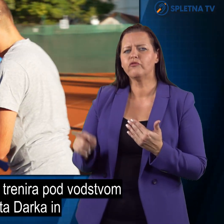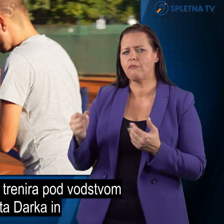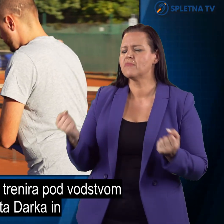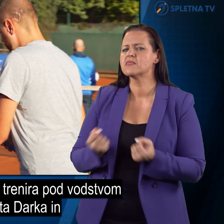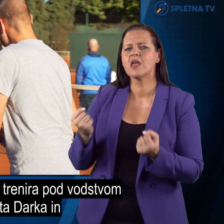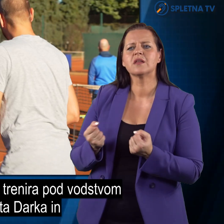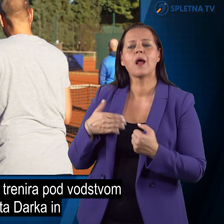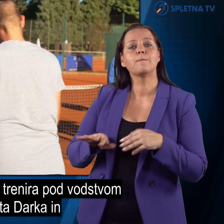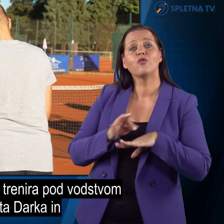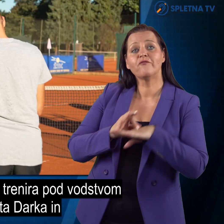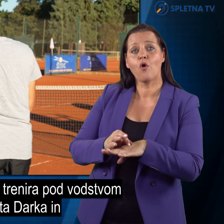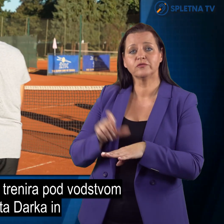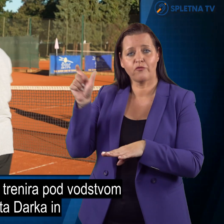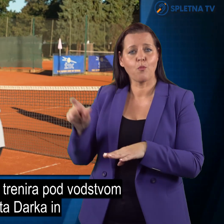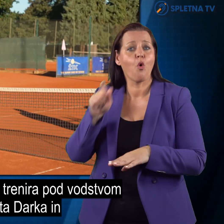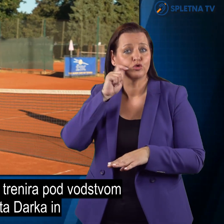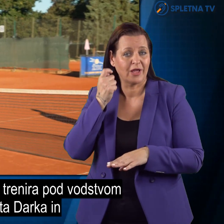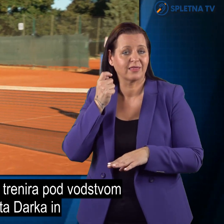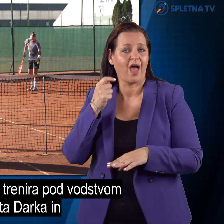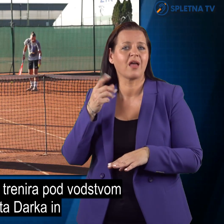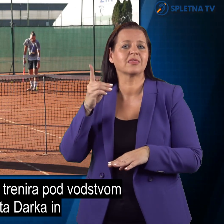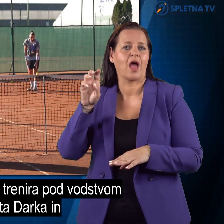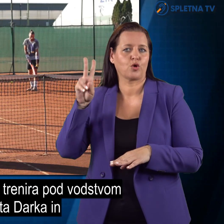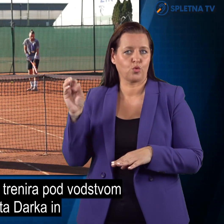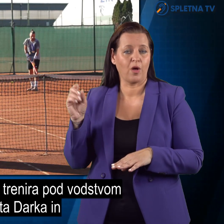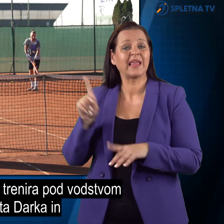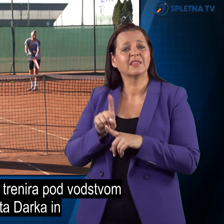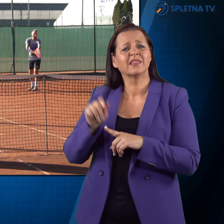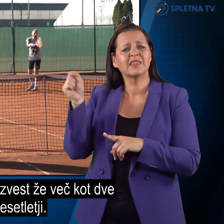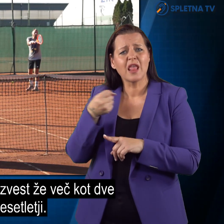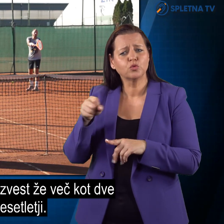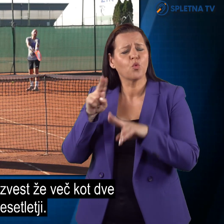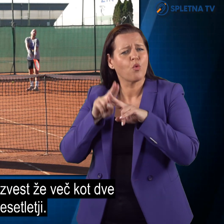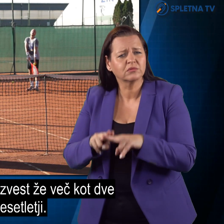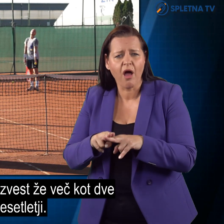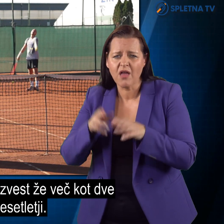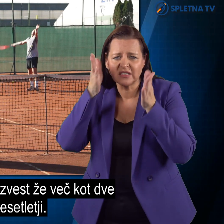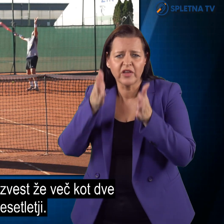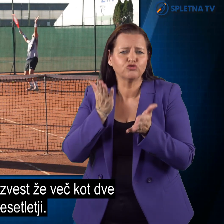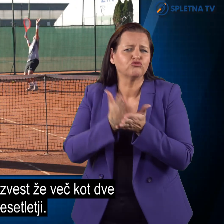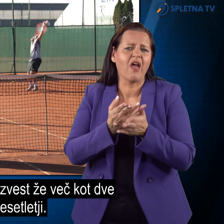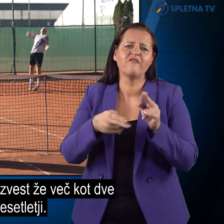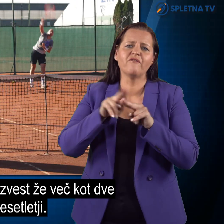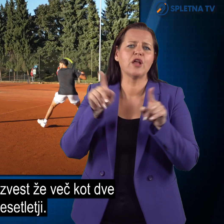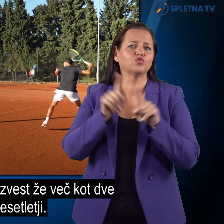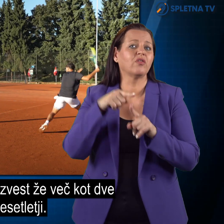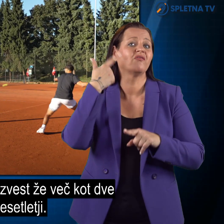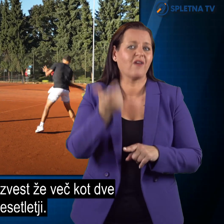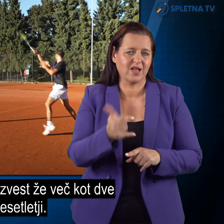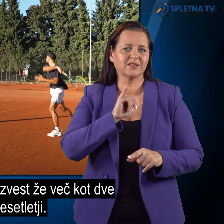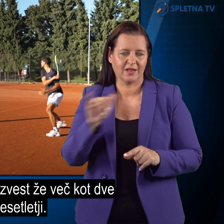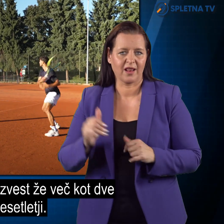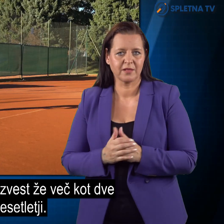Že od otroštva trenira pod vodstvom očeta Darka in tenisu ostaja zvest že več kot 2